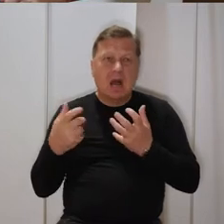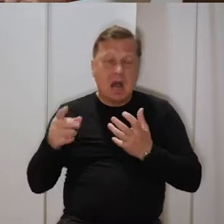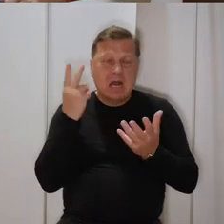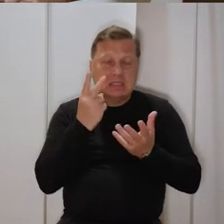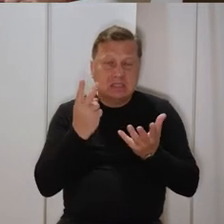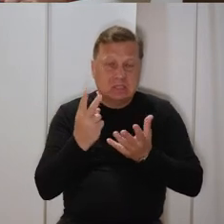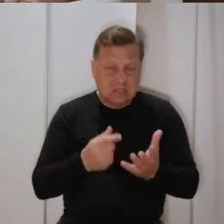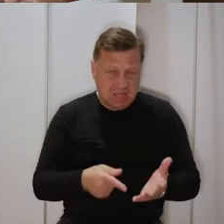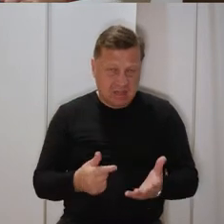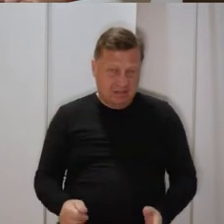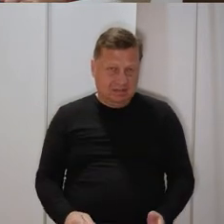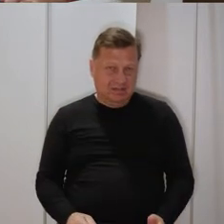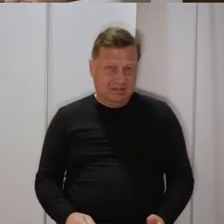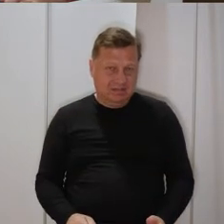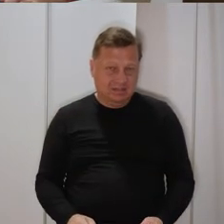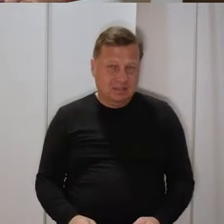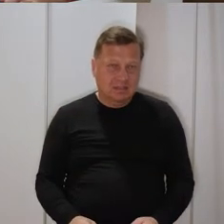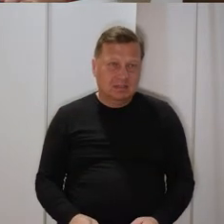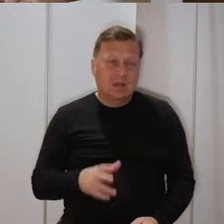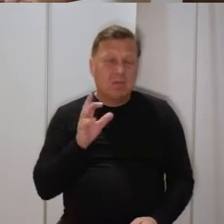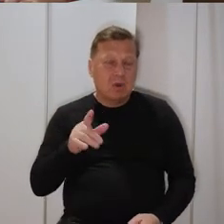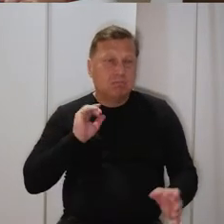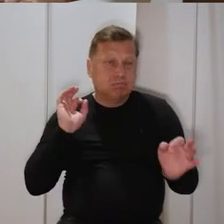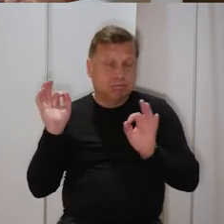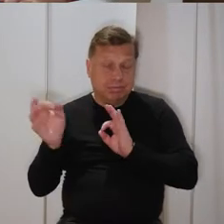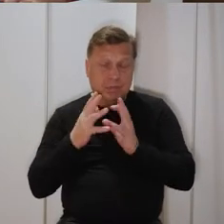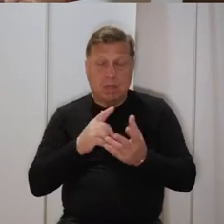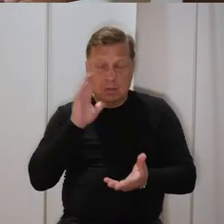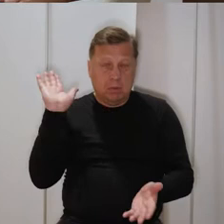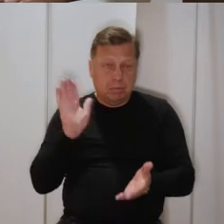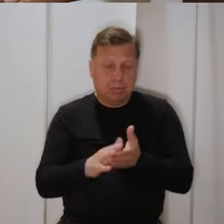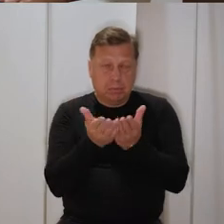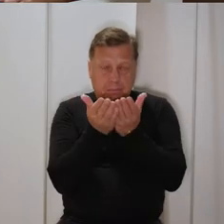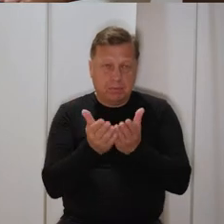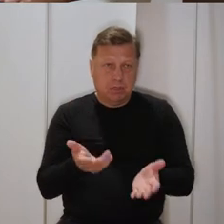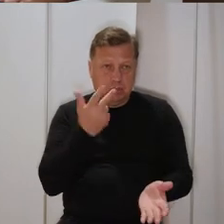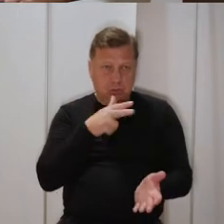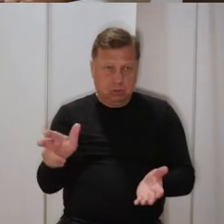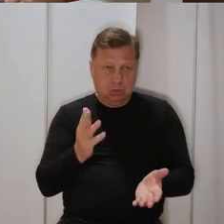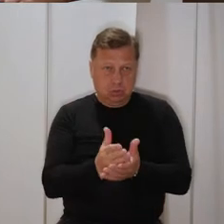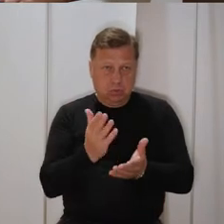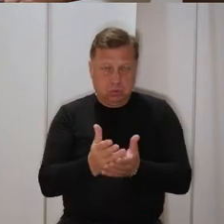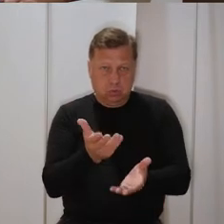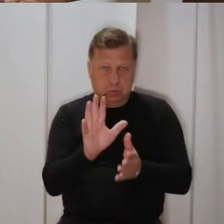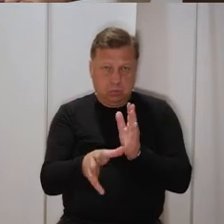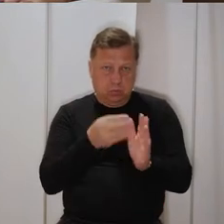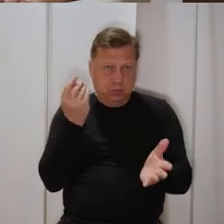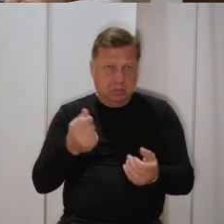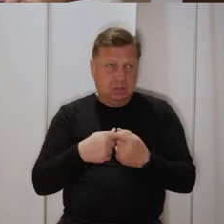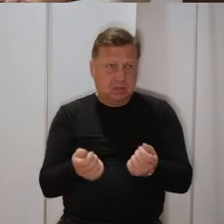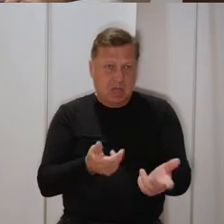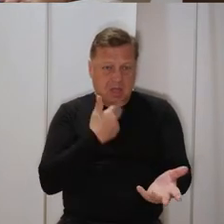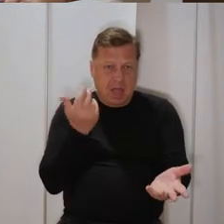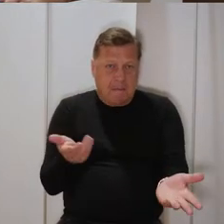czytać te komiksy, ponieważ warchlaki rozeszły się w tempie ekspresowym i po 3 tygodniach nie miałam ani jednego egzemplarza na sprzedaż już,